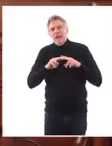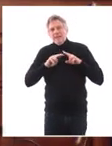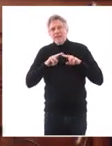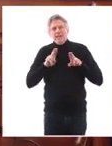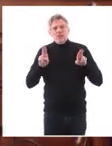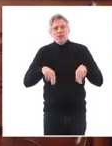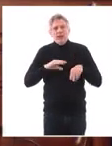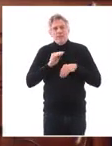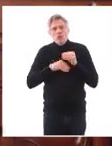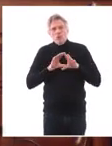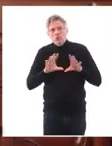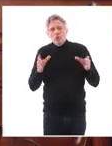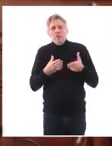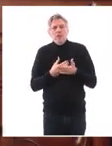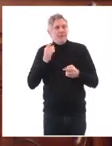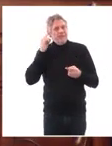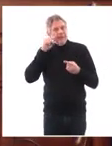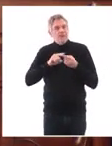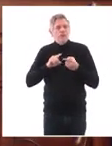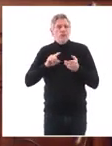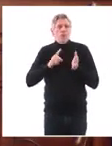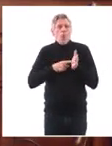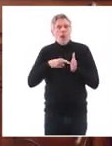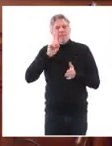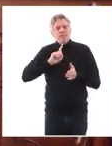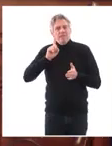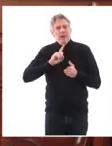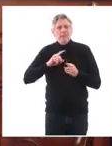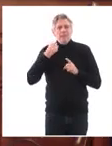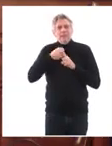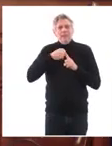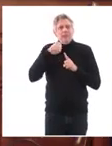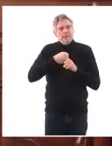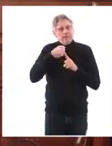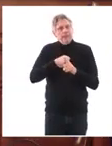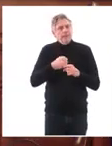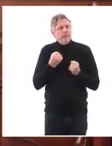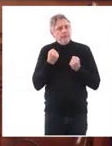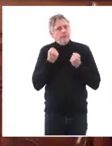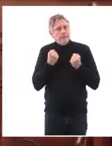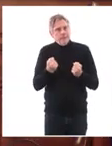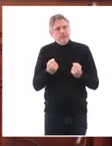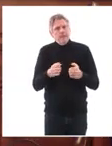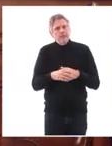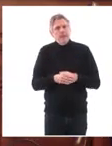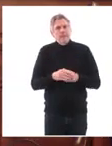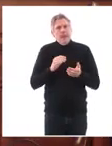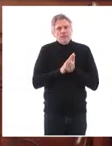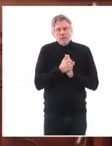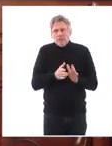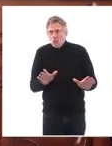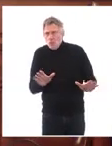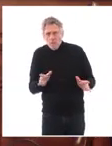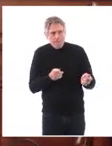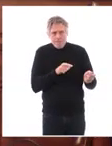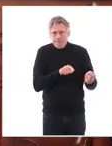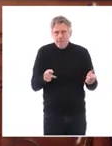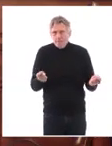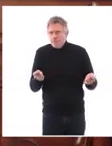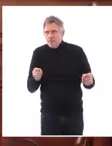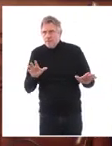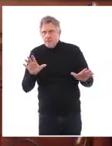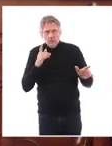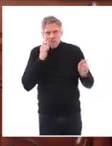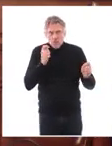du droit des femmes sont extrêmement fortes. Les associations sont en permanence sur le qui-vive et que oui,